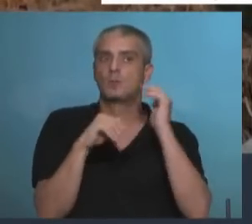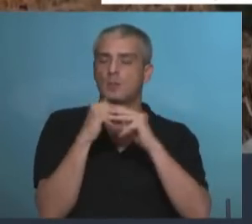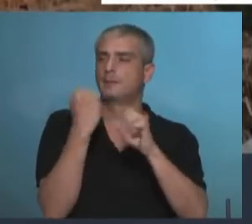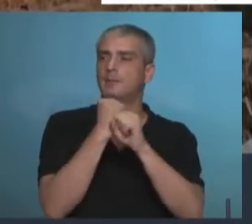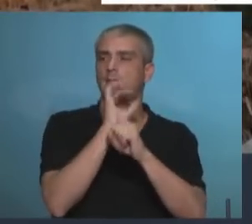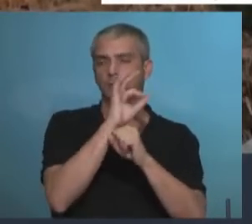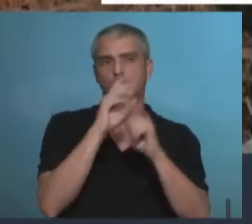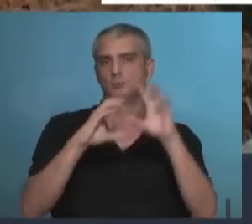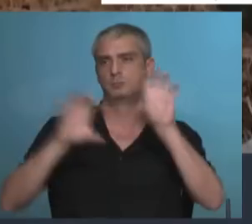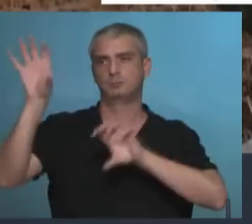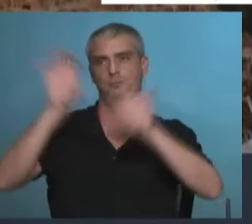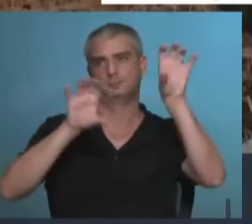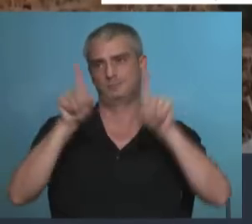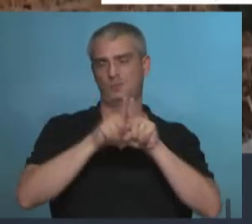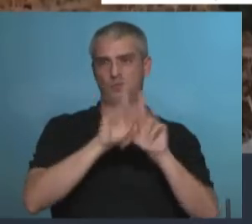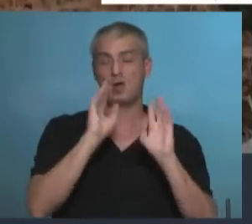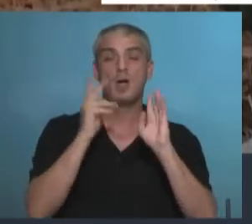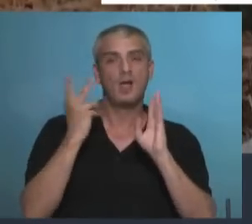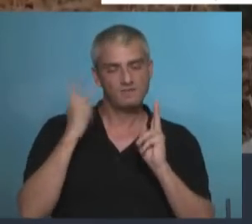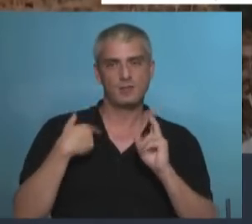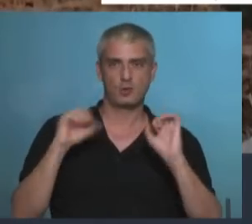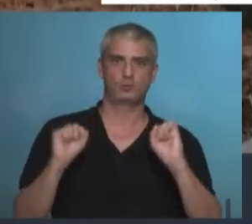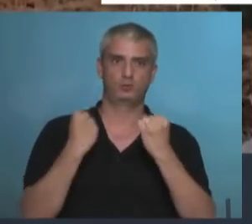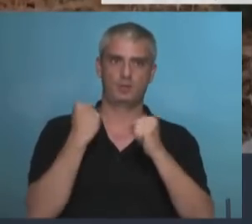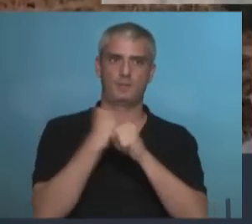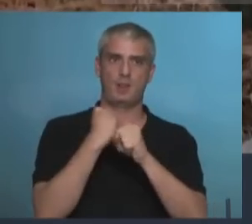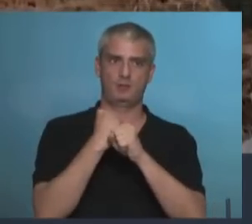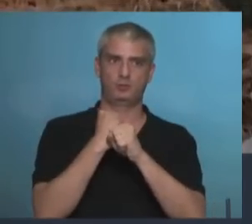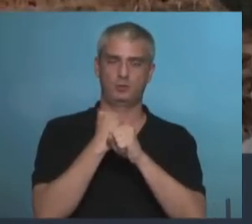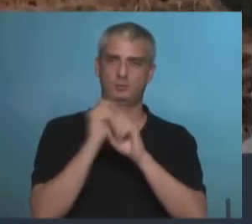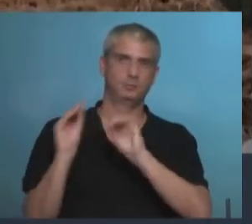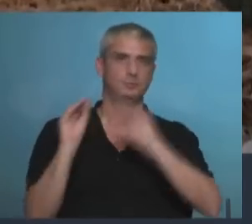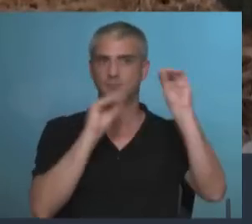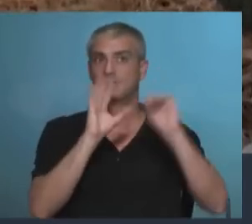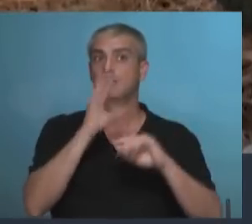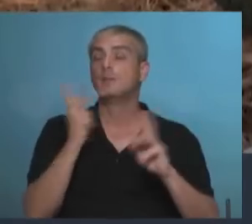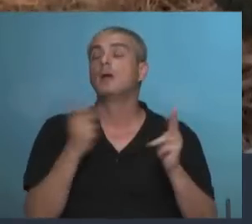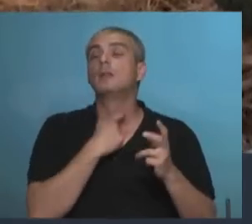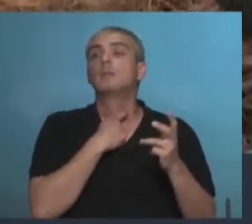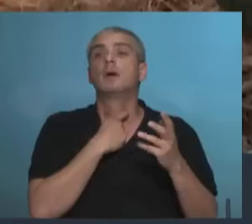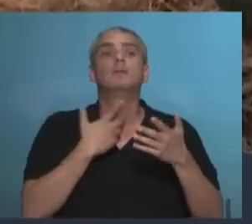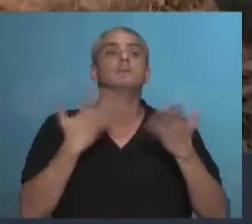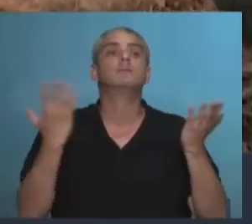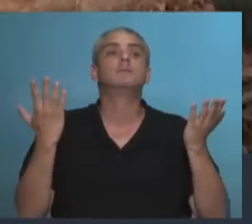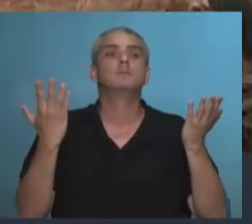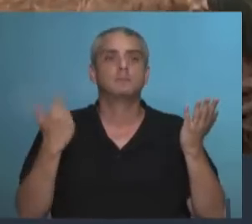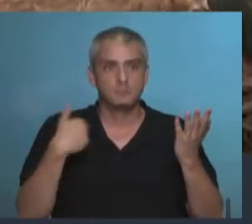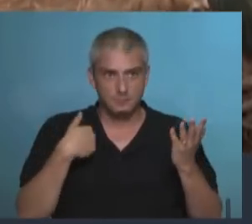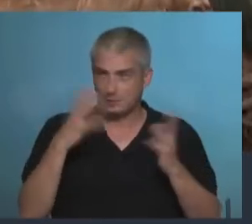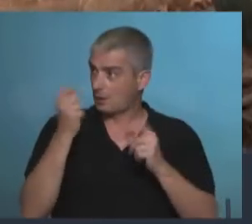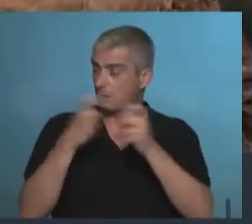כמו שאמרתי מקודם, וכך אנחנו משתדלים לייצר את ההקפצות. אם אין אפשרות ואין ברירה, אז אנחנו...